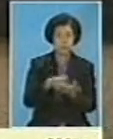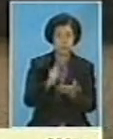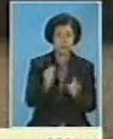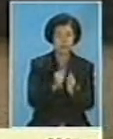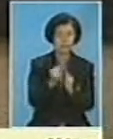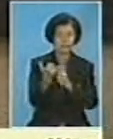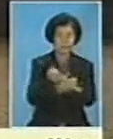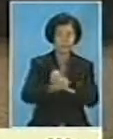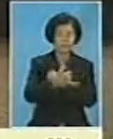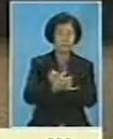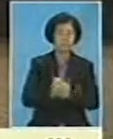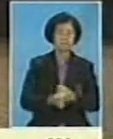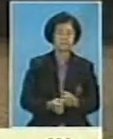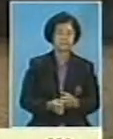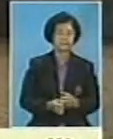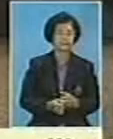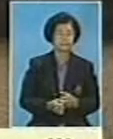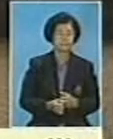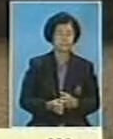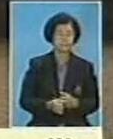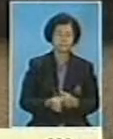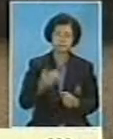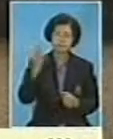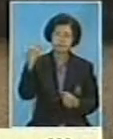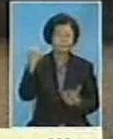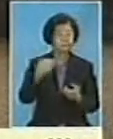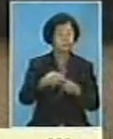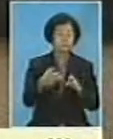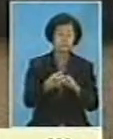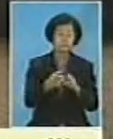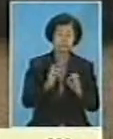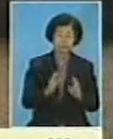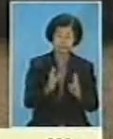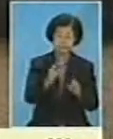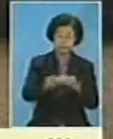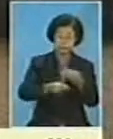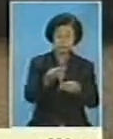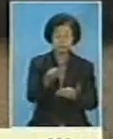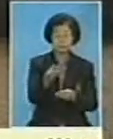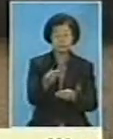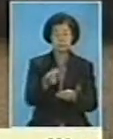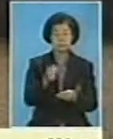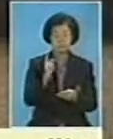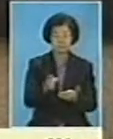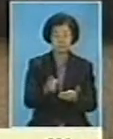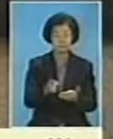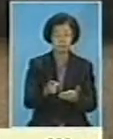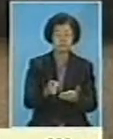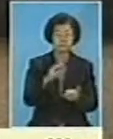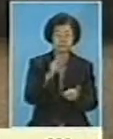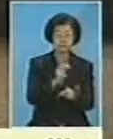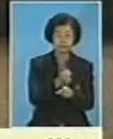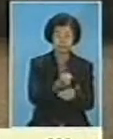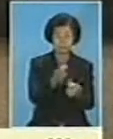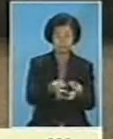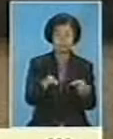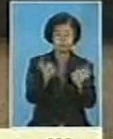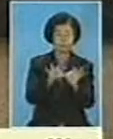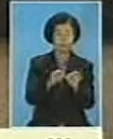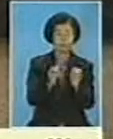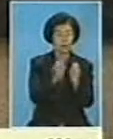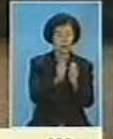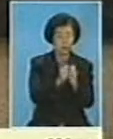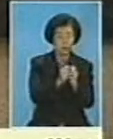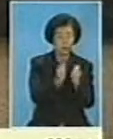ครับในขณะนั้นปัญหาการเร่งระบายข้าวจึงเป็นภาระสำคัญที่คณะอนุกร